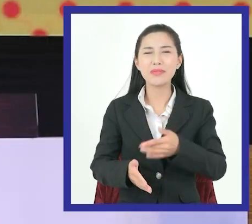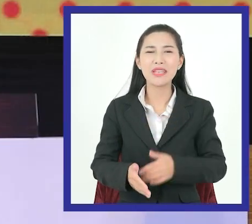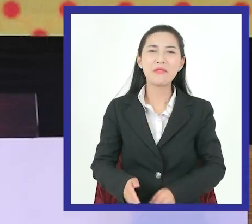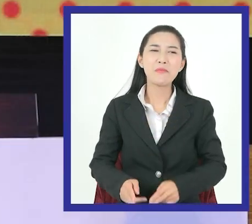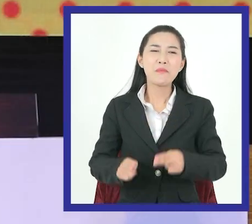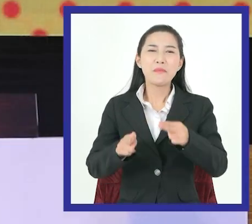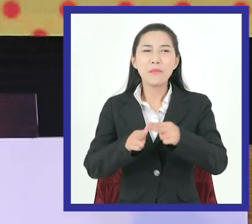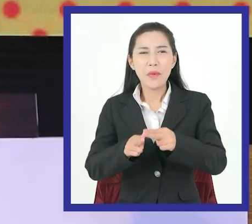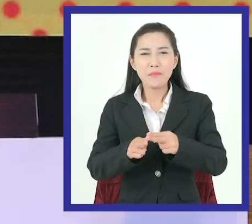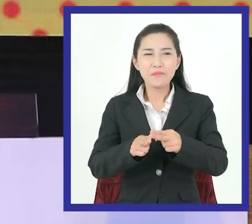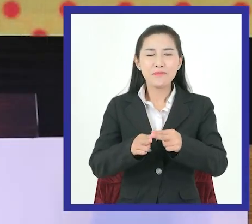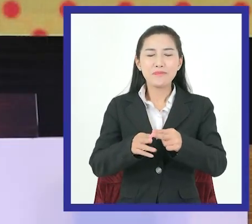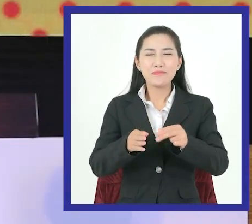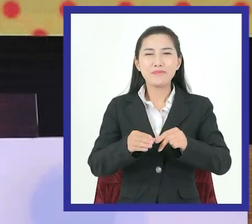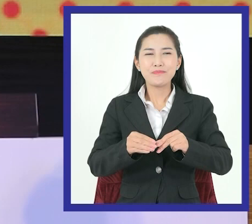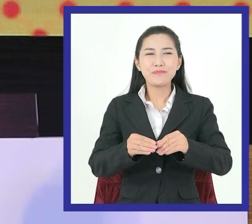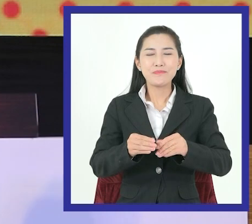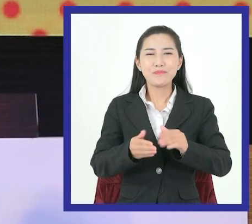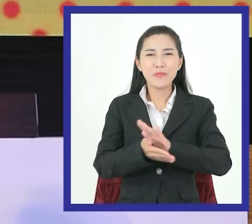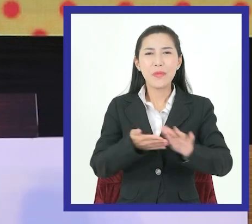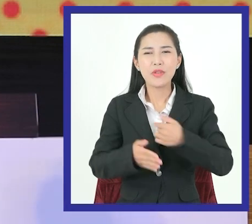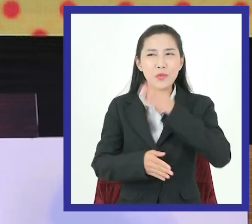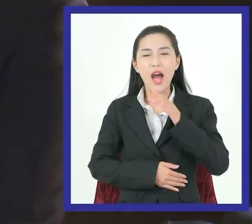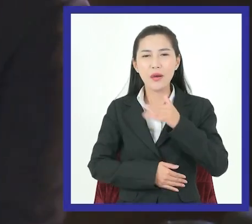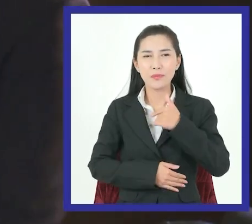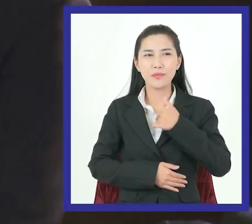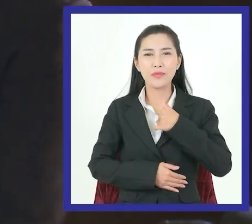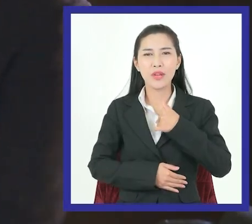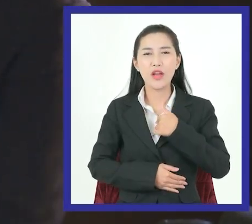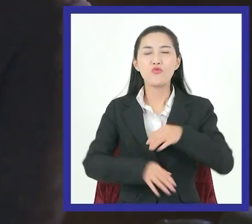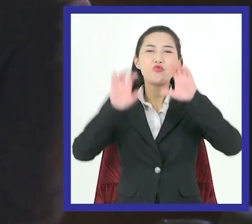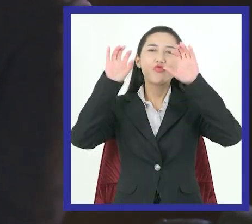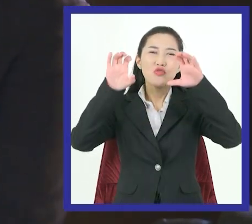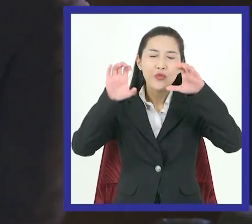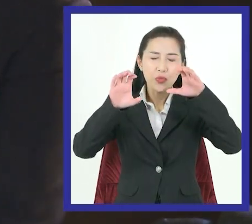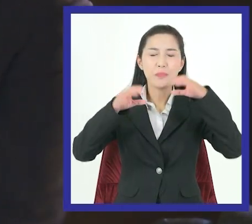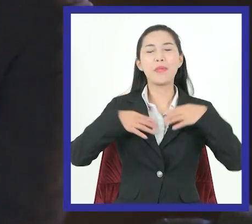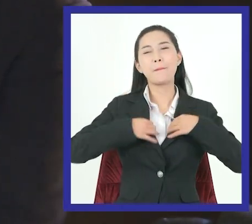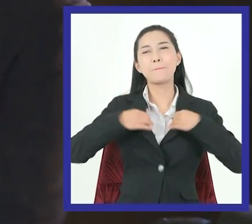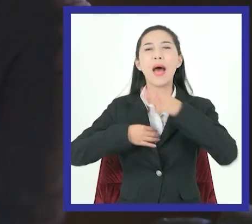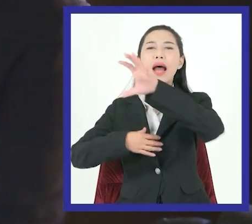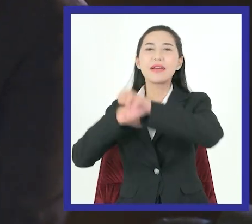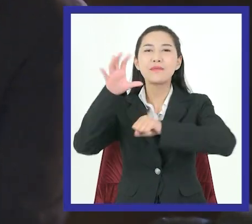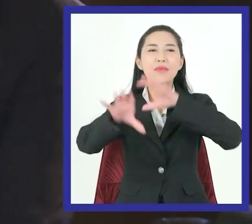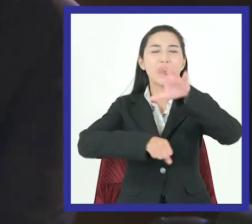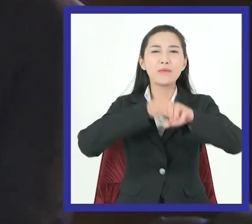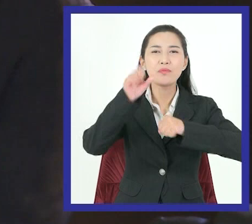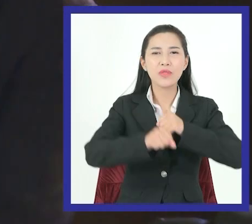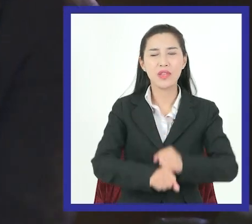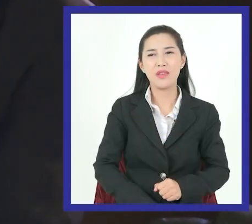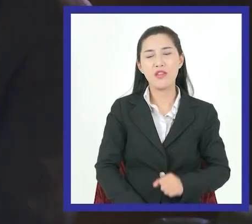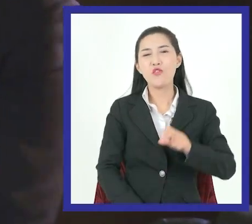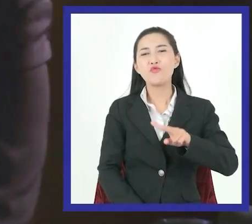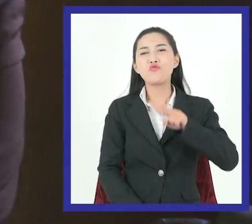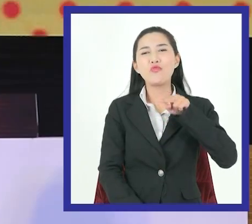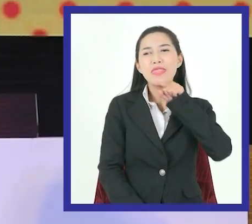มันเร็วขนาดนั้นเลยเหรอครับครับผมท่านกำลังพูดเรื่องอะไรครับฝนกำลังจะตกครับแล้วผมไปเก็บผ้าครับผมเมียผมนี่สั่งผมไม่ทันเลยครับ